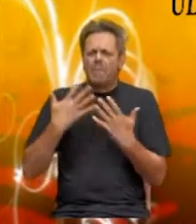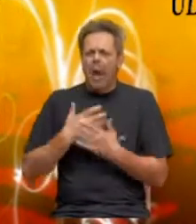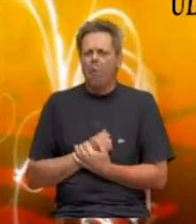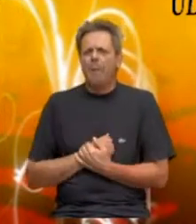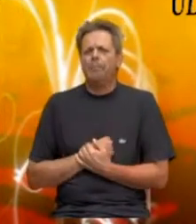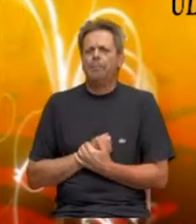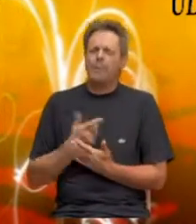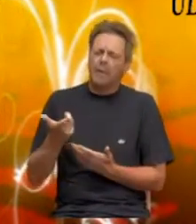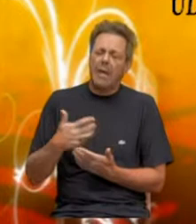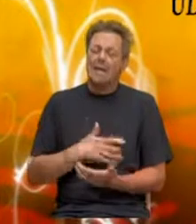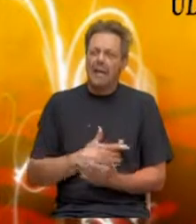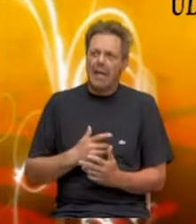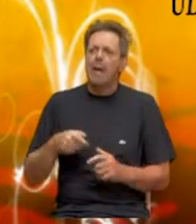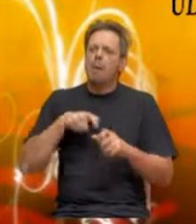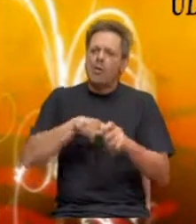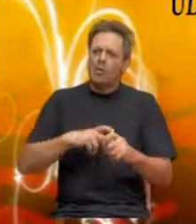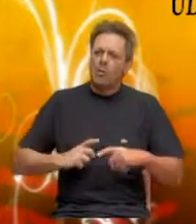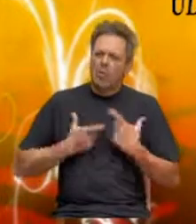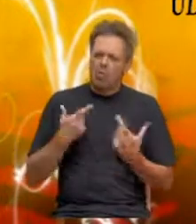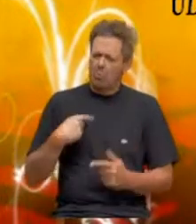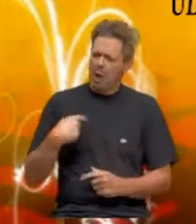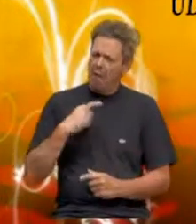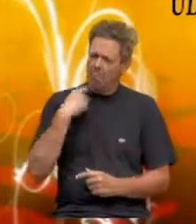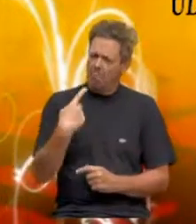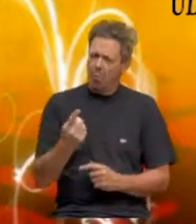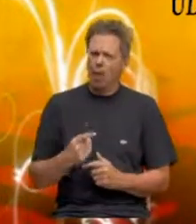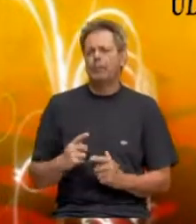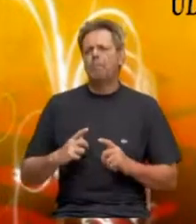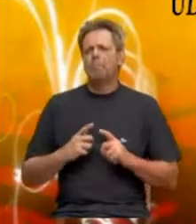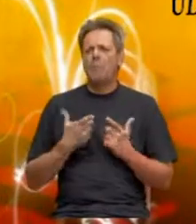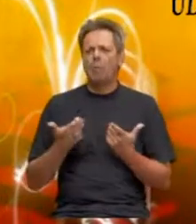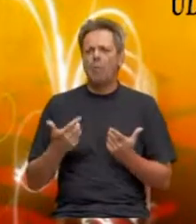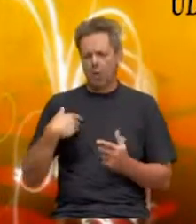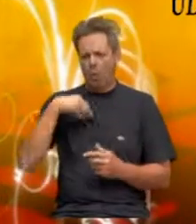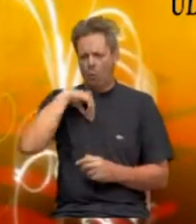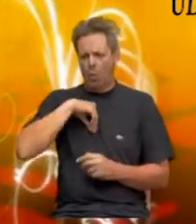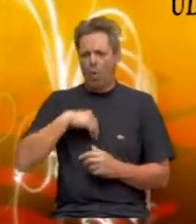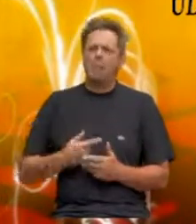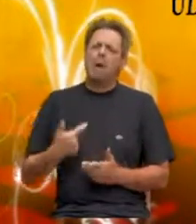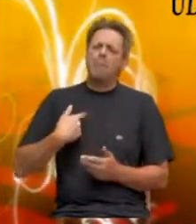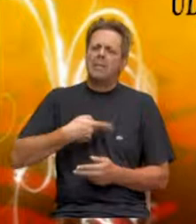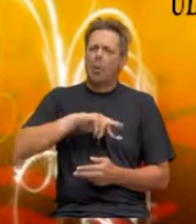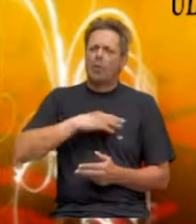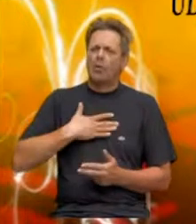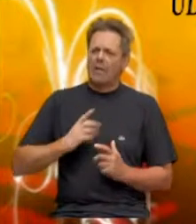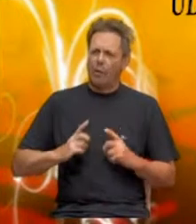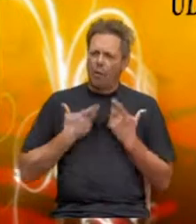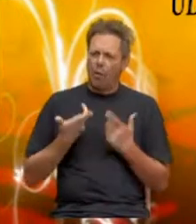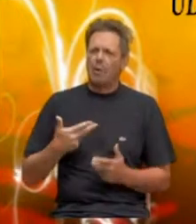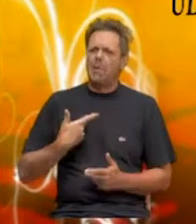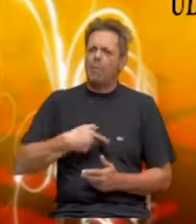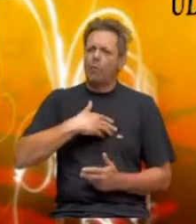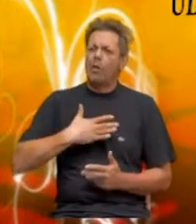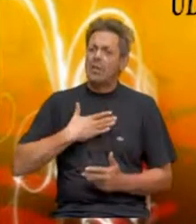nekako srce povezujemo sa životom. Ali ja vam mogu reći da je život je u nama, mi smo odgovorni za svoj život, mi smo odgovorni za